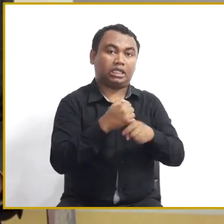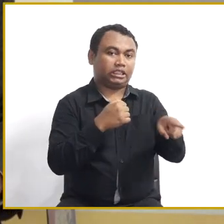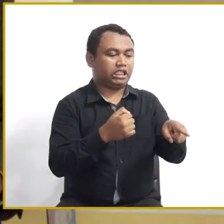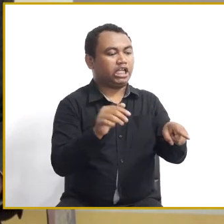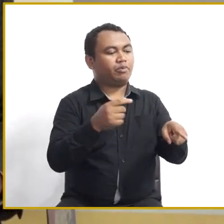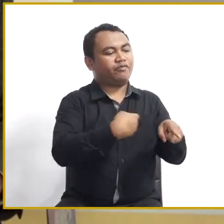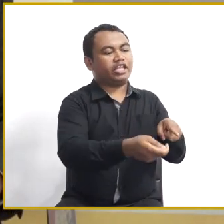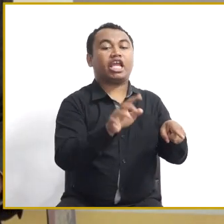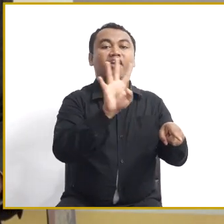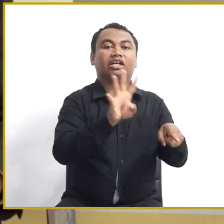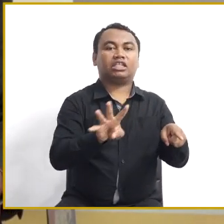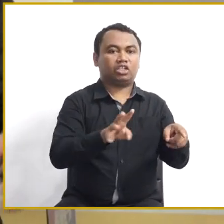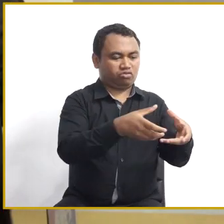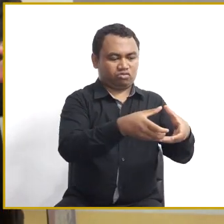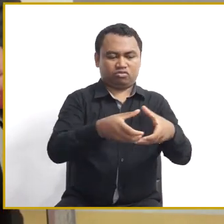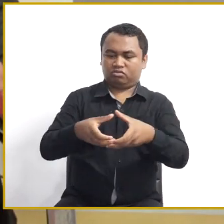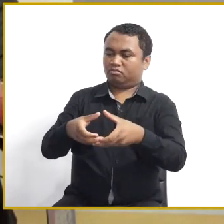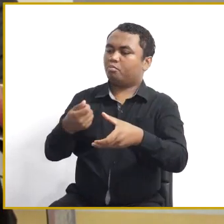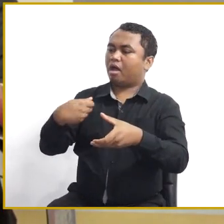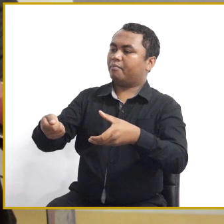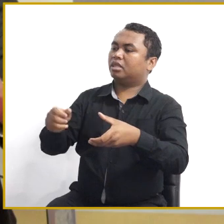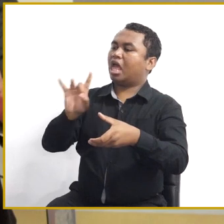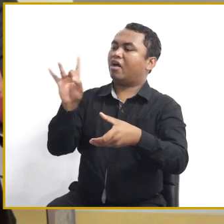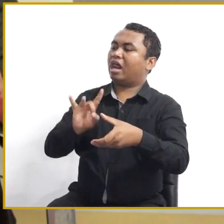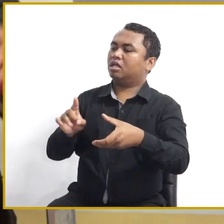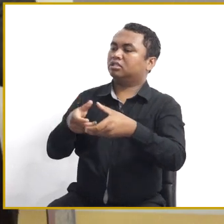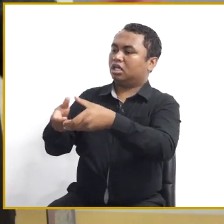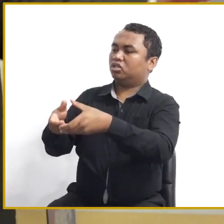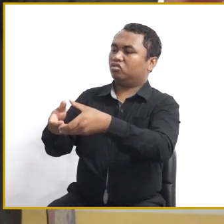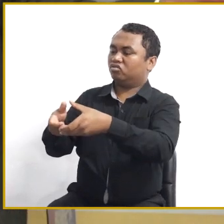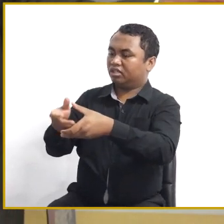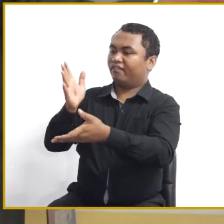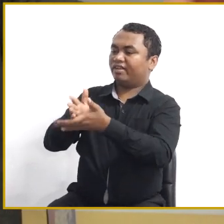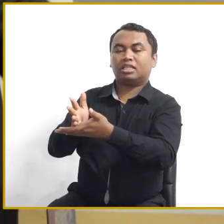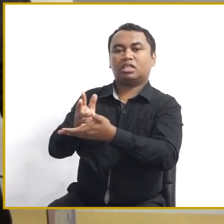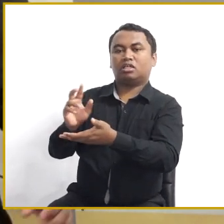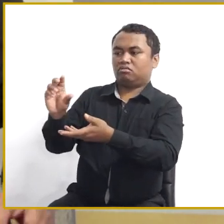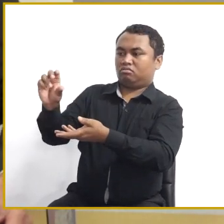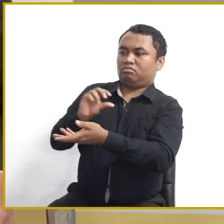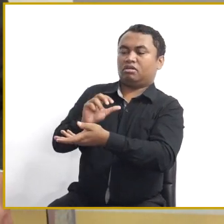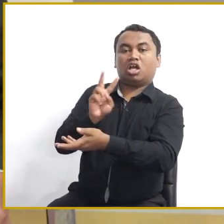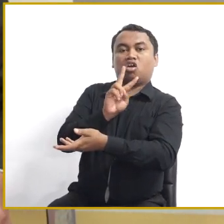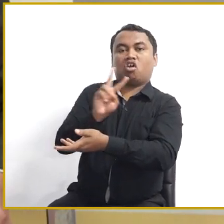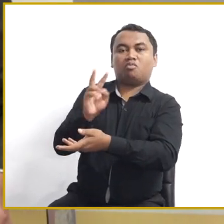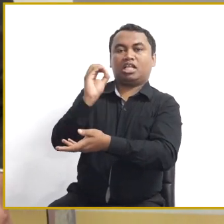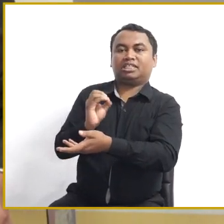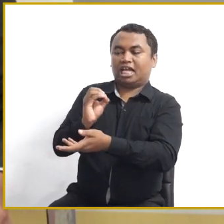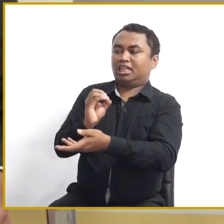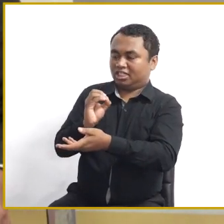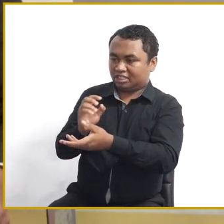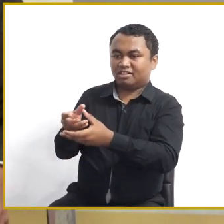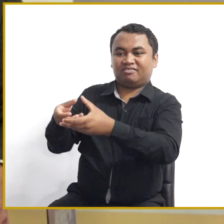komno fanzato, dia mis taxa. 20%. Dia nonrek diivat, dia mufanut nelfon azan